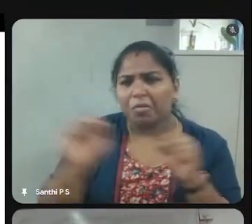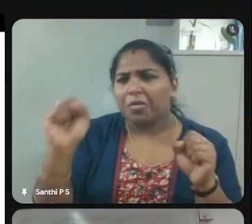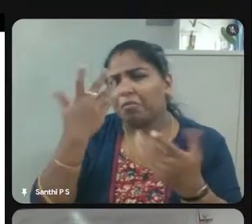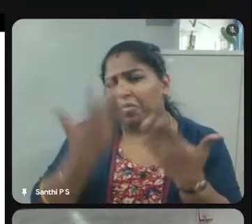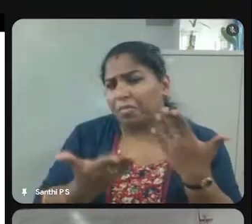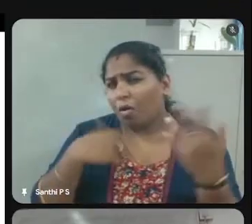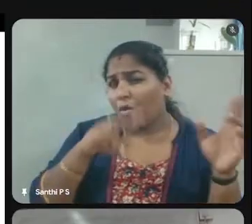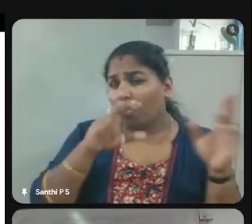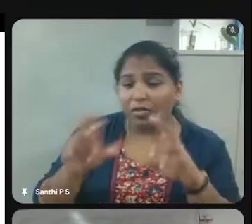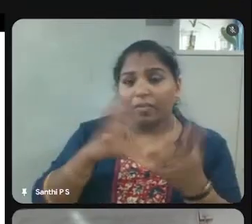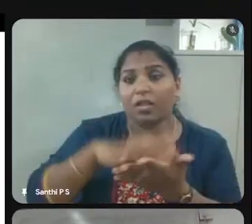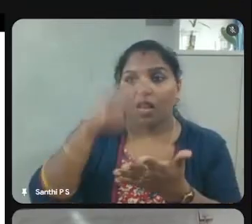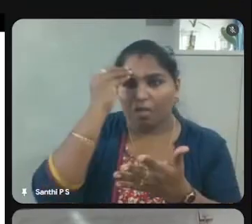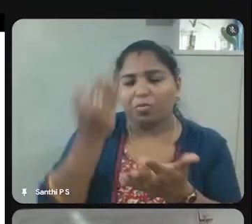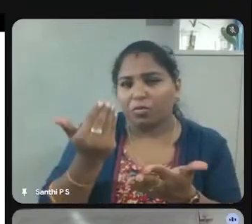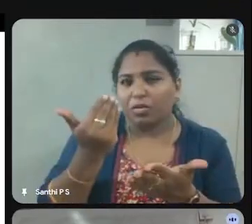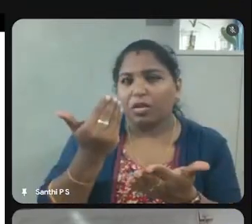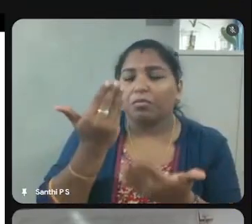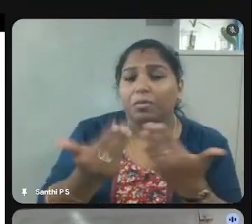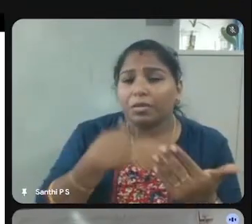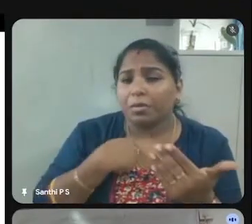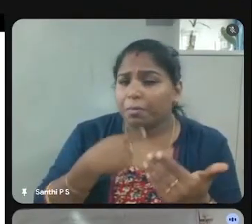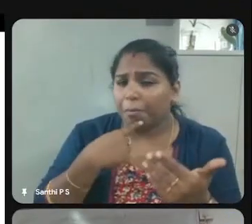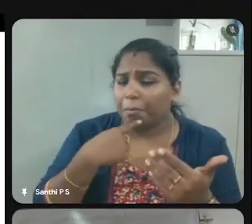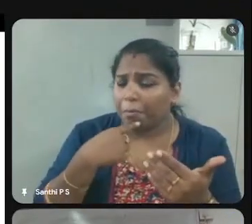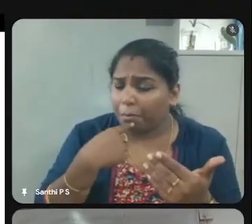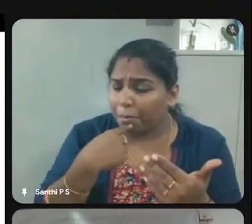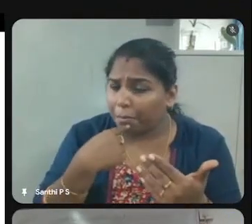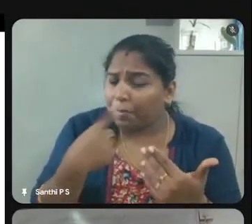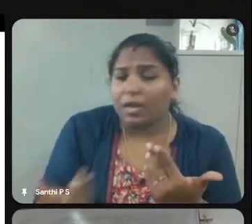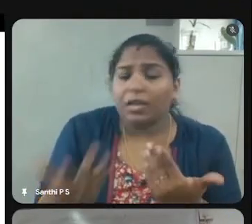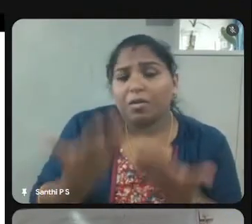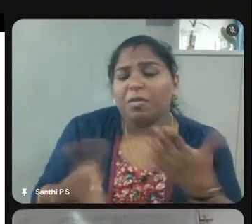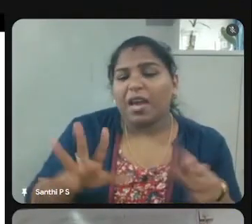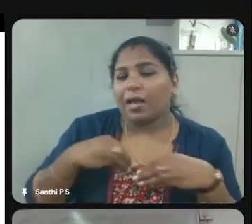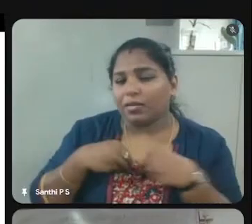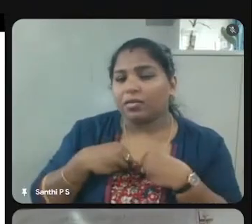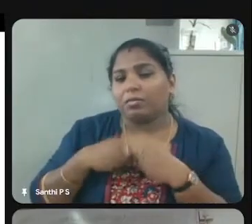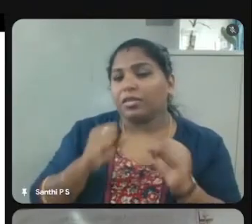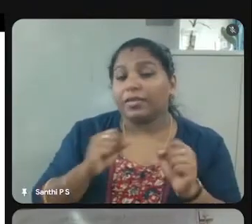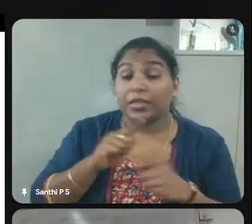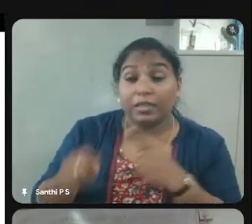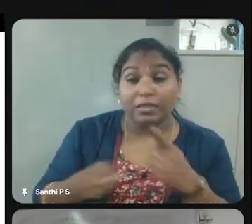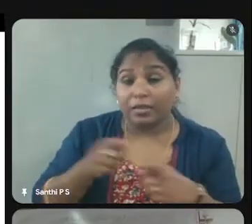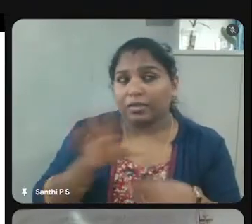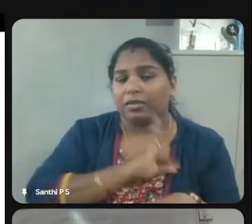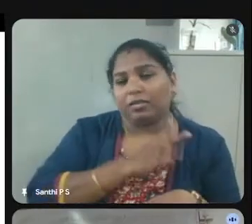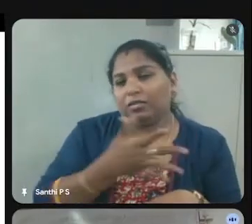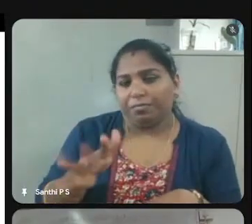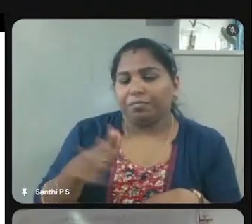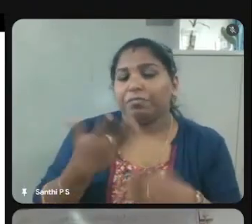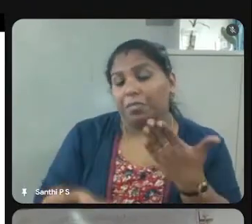ചെയ്യാനൊക്കെ പറ്റുന്നുണ്ട്. നമ്മളുടെ സംസാര രീതി ഒത്തിരി ക്രിട്ടിസൈസ് ചെയ്ത് സംസാരിക്കുന്ന രീതികളൊക്കെയാണ് ചിലപ്പോൾ അത് നമ്മൾ മാറ്റേണ്ടി